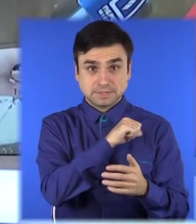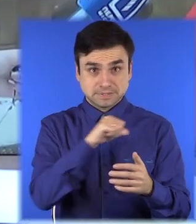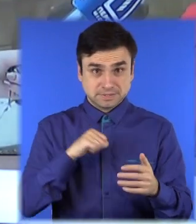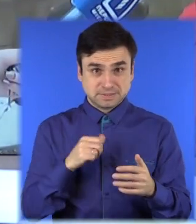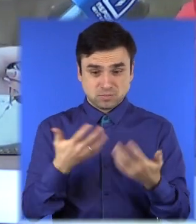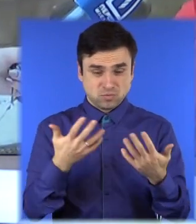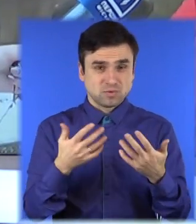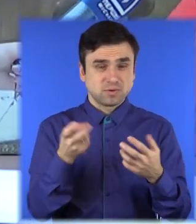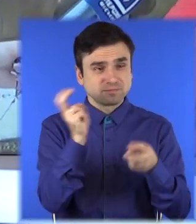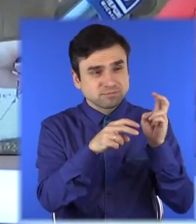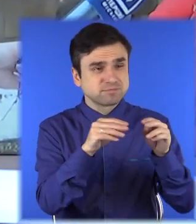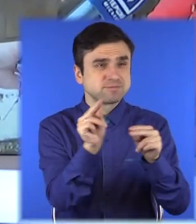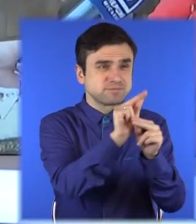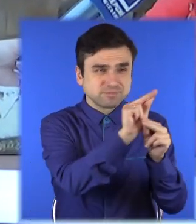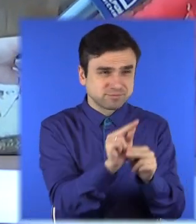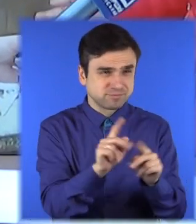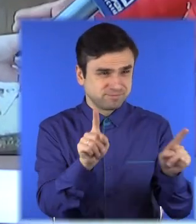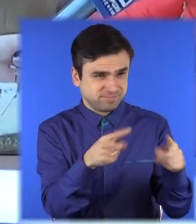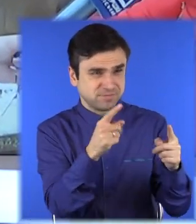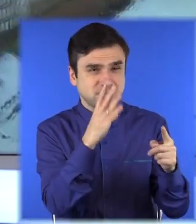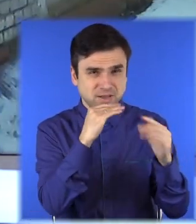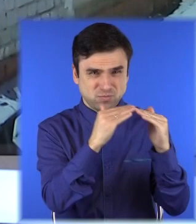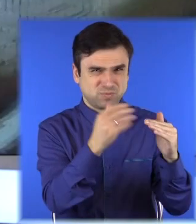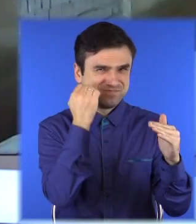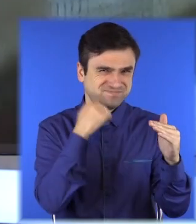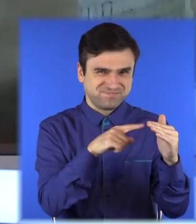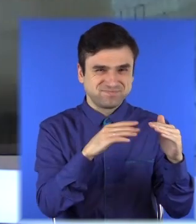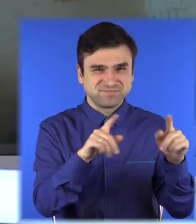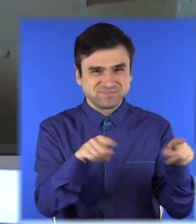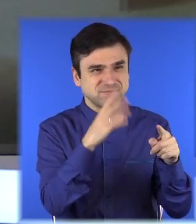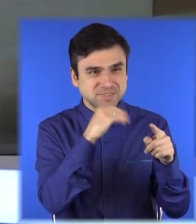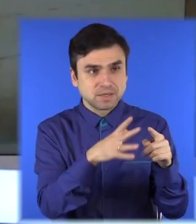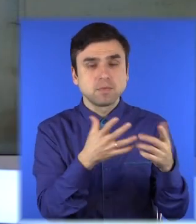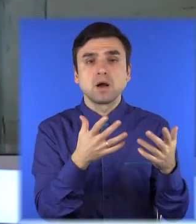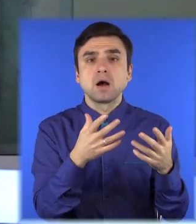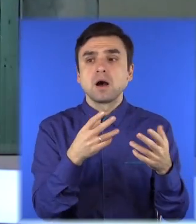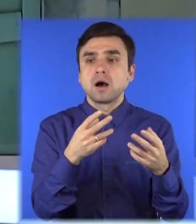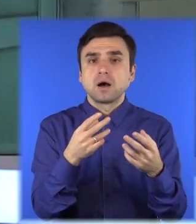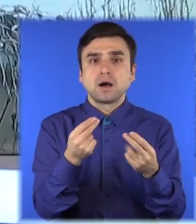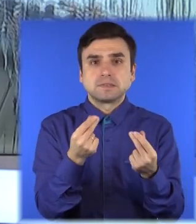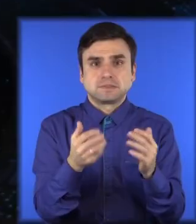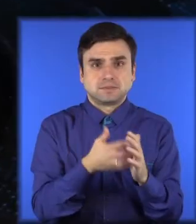будівельних матеріалів, меблів та техніки – проблема номер один. Більше розкаже Олена Трунова.